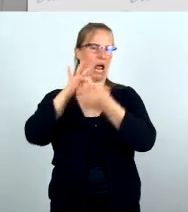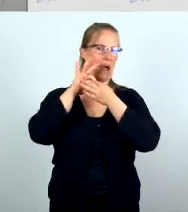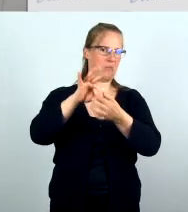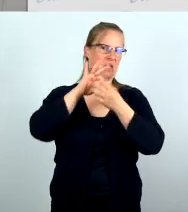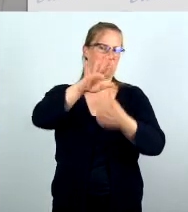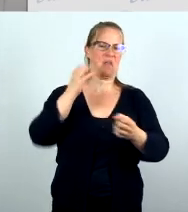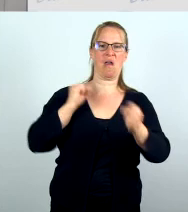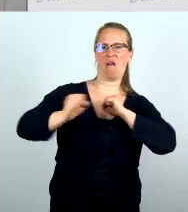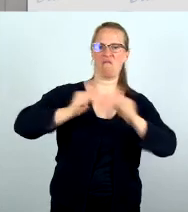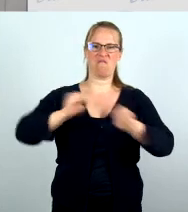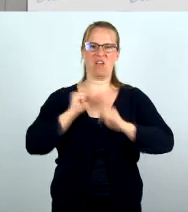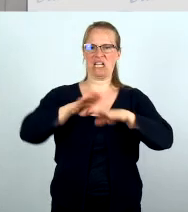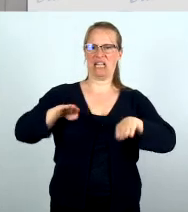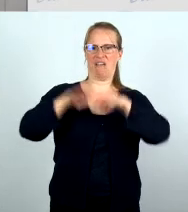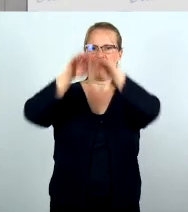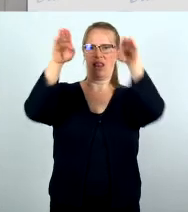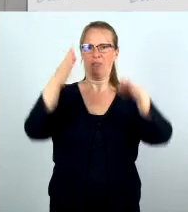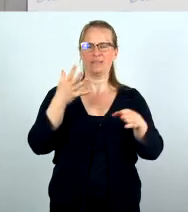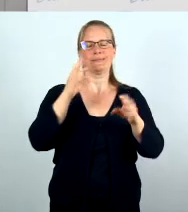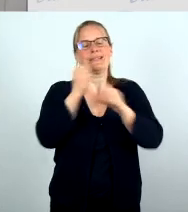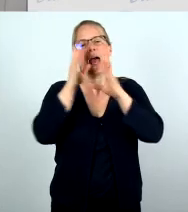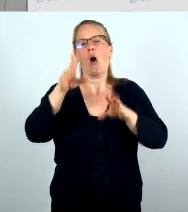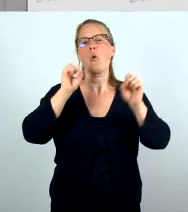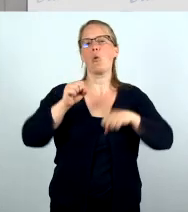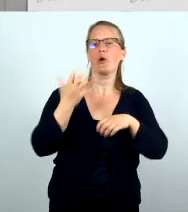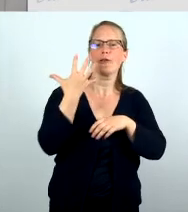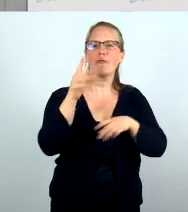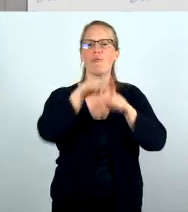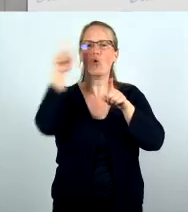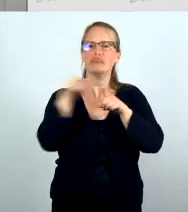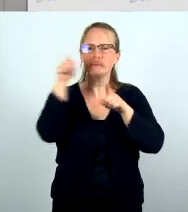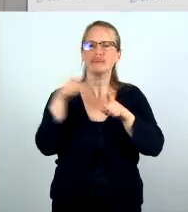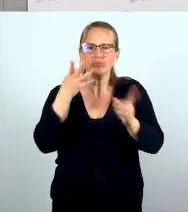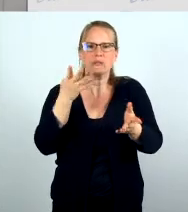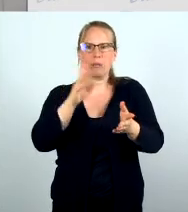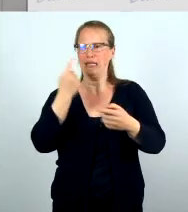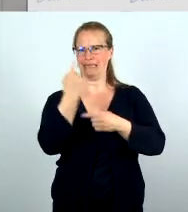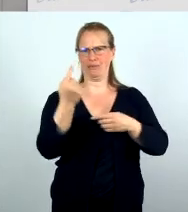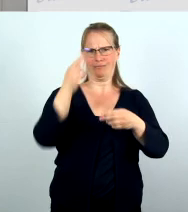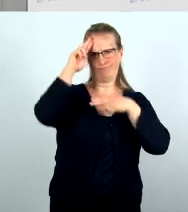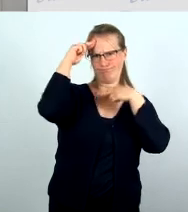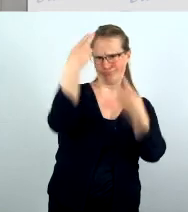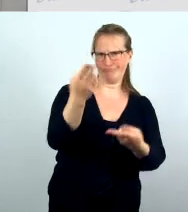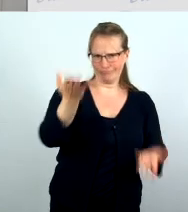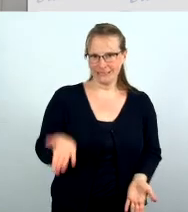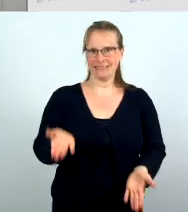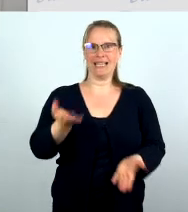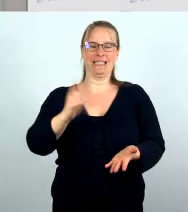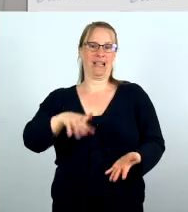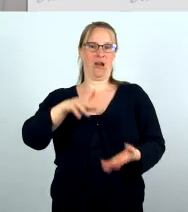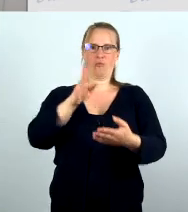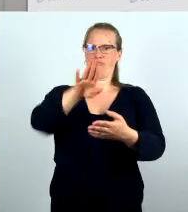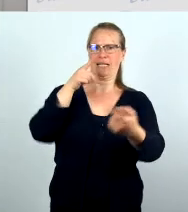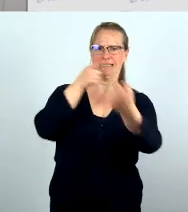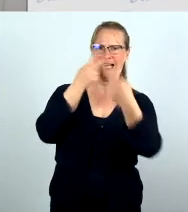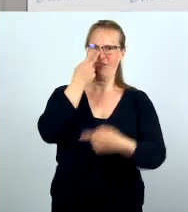Runden sind mit Sicherheit auch drin, aber dann müsst ihr natürlich einfach schauen, wie geht es euch damit, wie ist euer Fitnesslevel, was habt ihr selber auch für